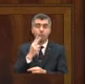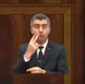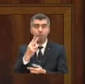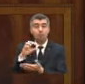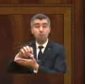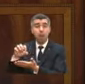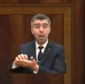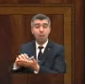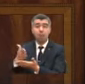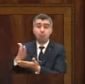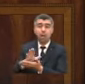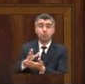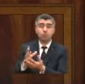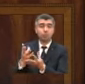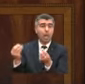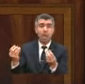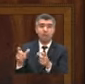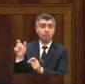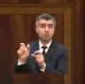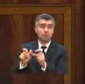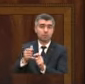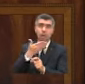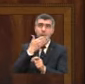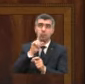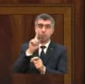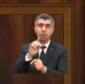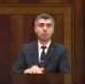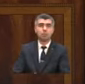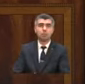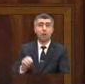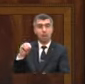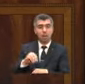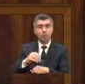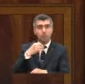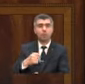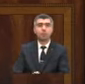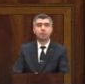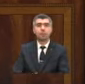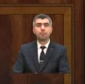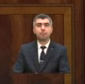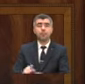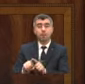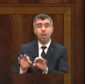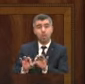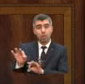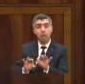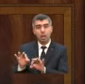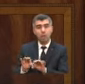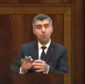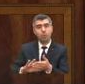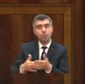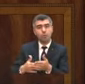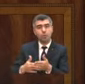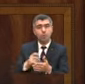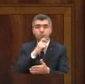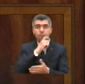كيجمعوا ديال الوفيات وشحال كيحسبوا، الحمد لله. وبالمناسبة مرة أخرى أريد أن أؤكد الإجراءات اللي درناها